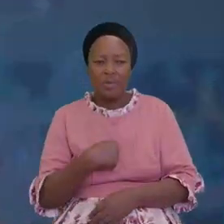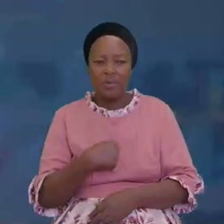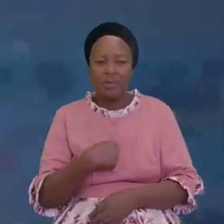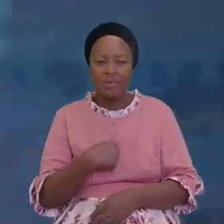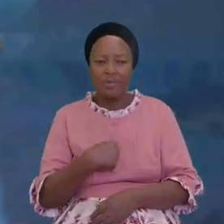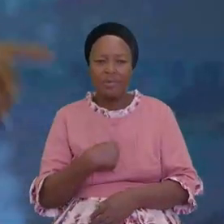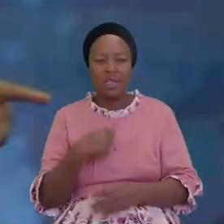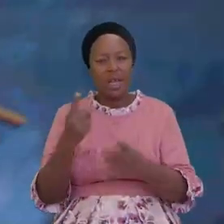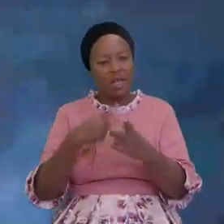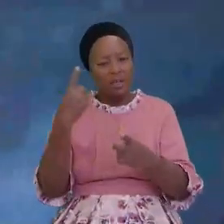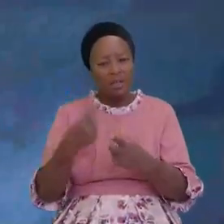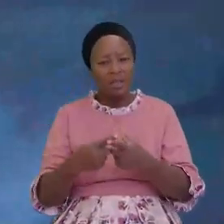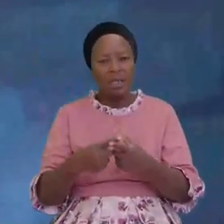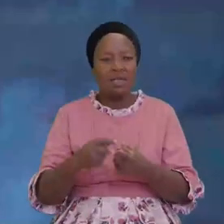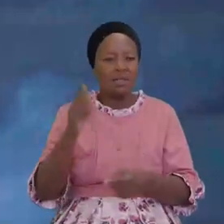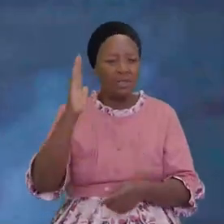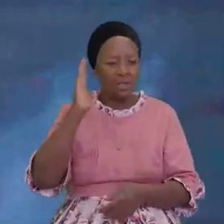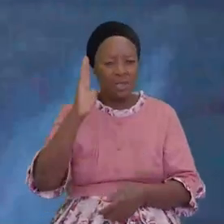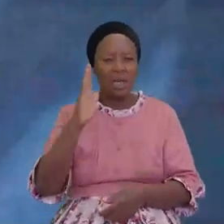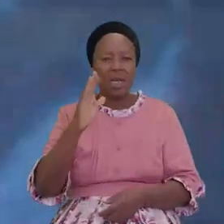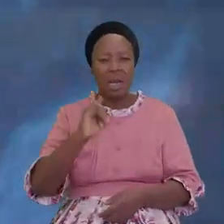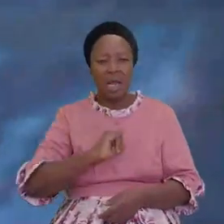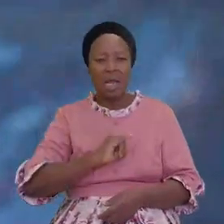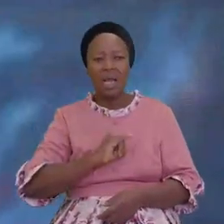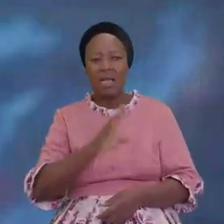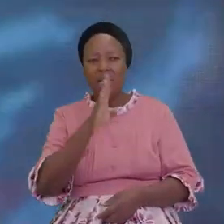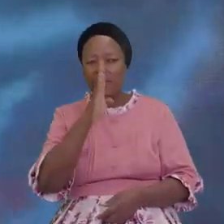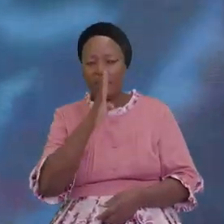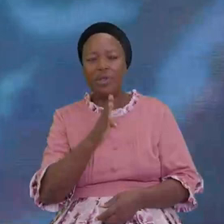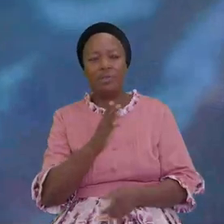Qui ne domine point sur moi.